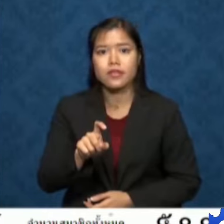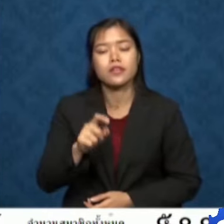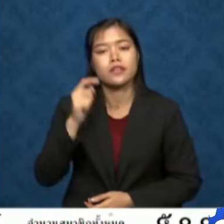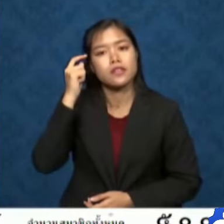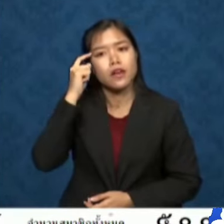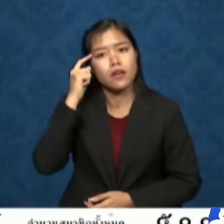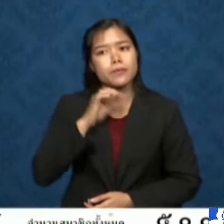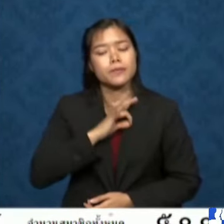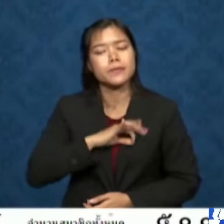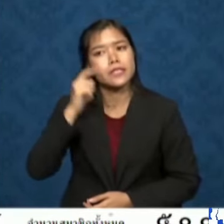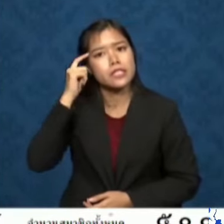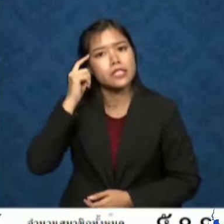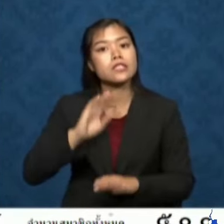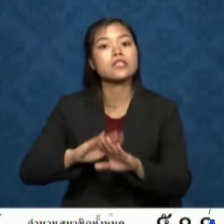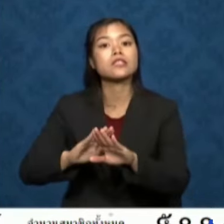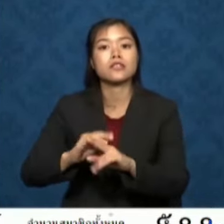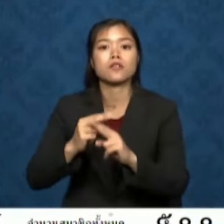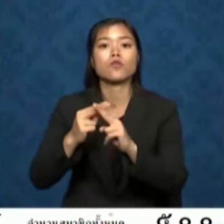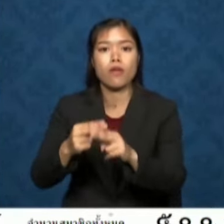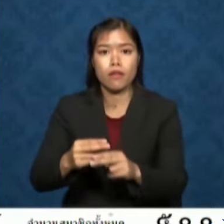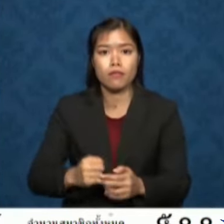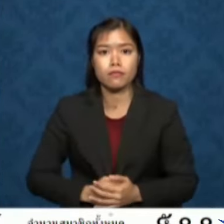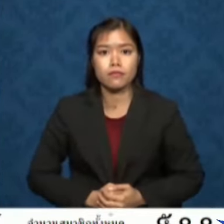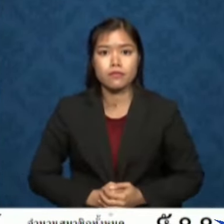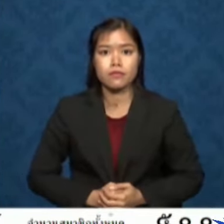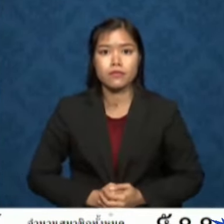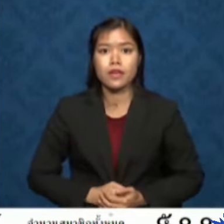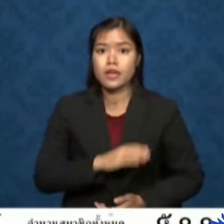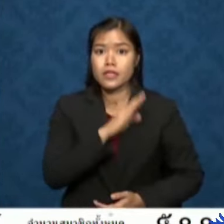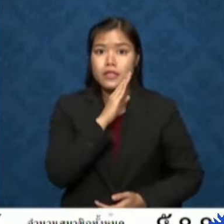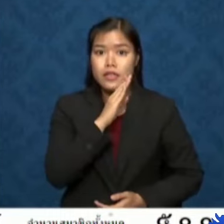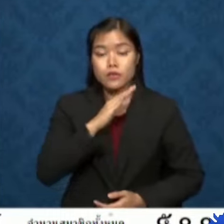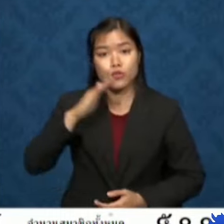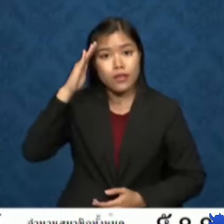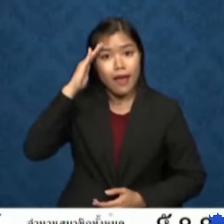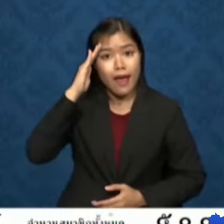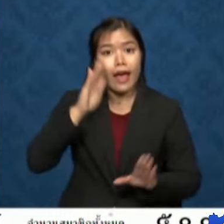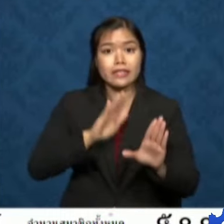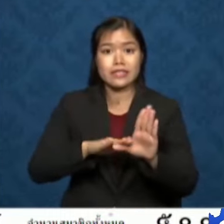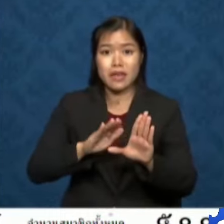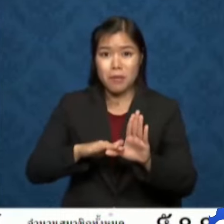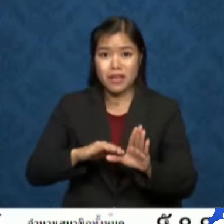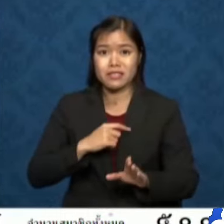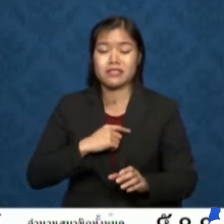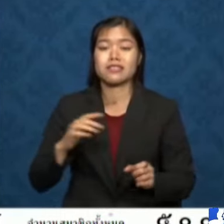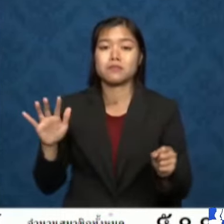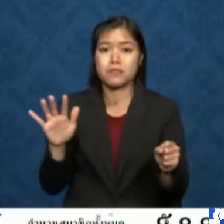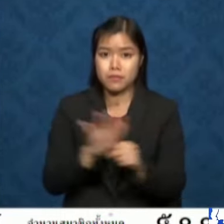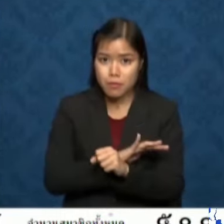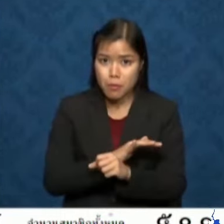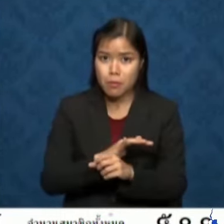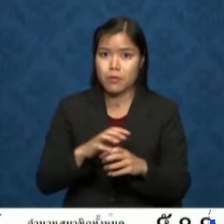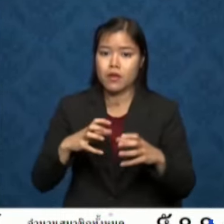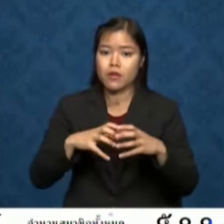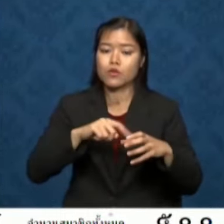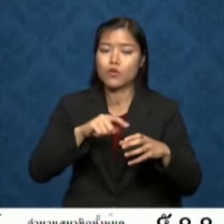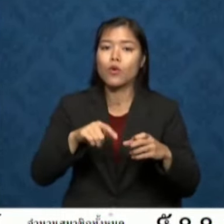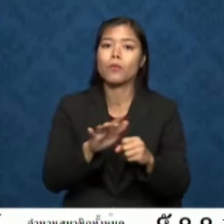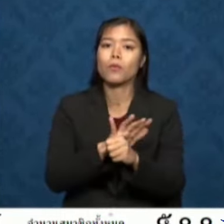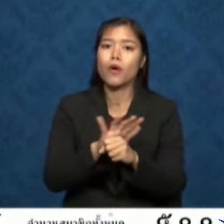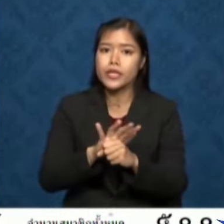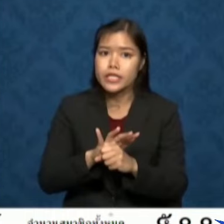กว่านี้ถ้าเรารับสมัครทหารในรูปแบบสมัครใจในจำนวนที่พอเหมาะพอสมกับภารกิจทางการ